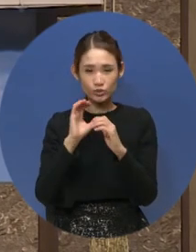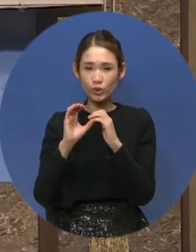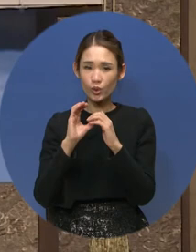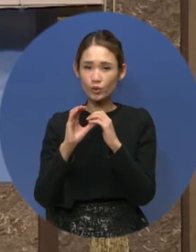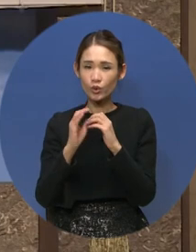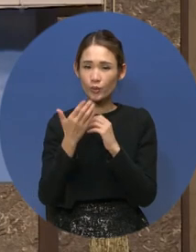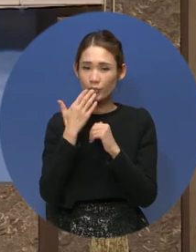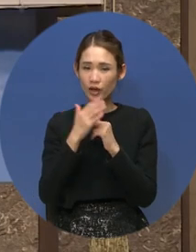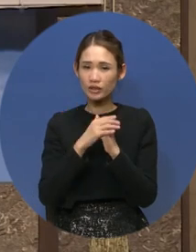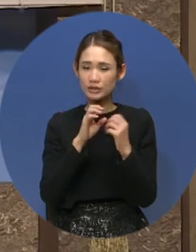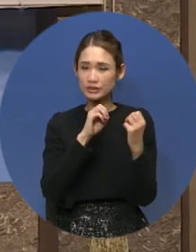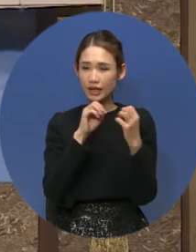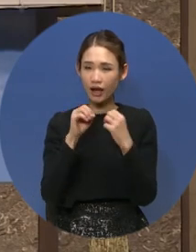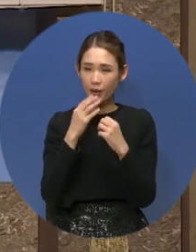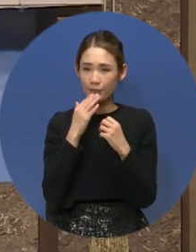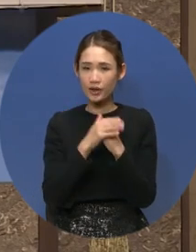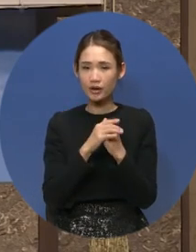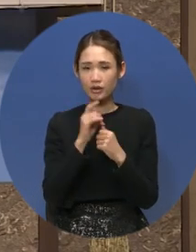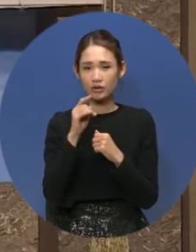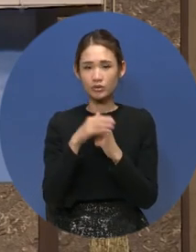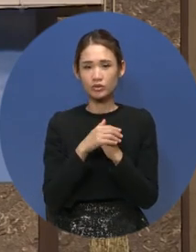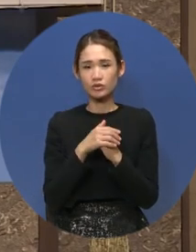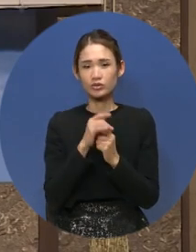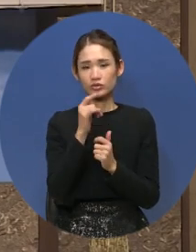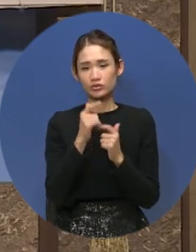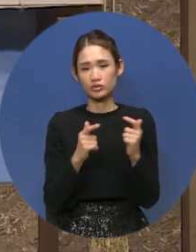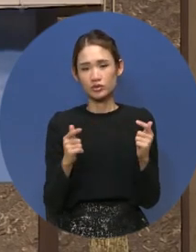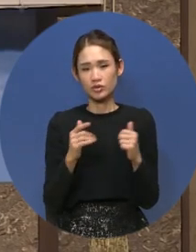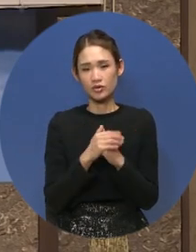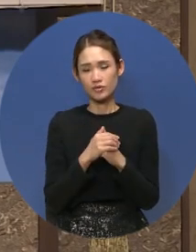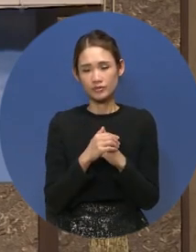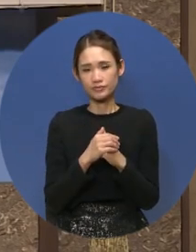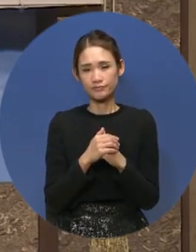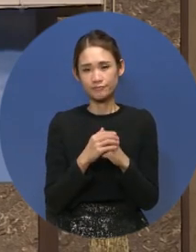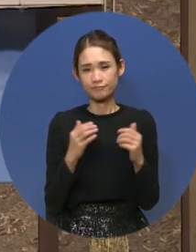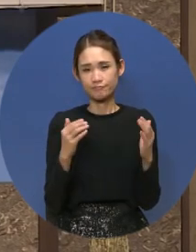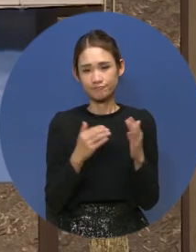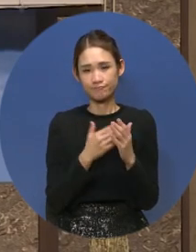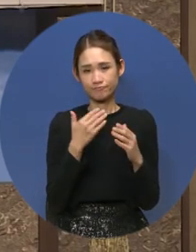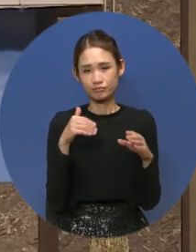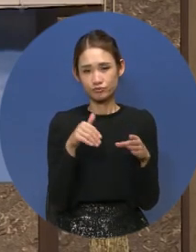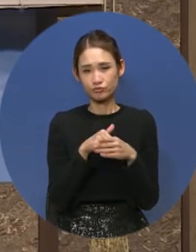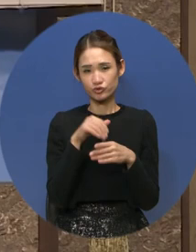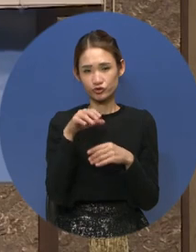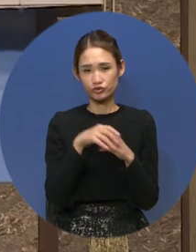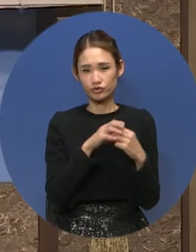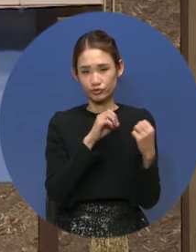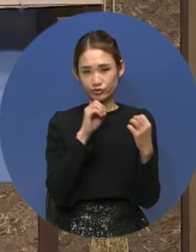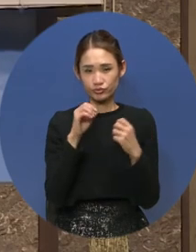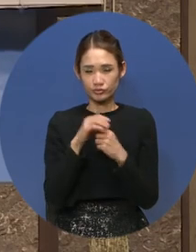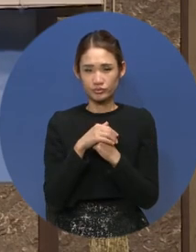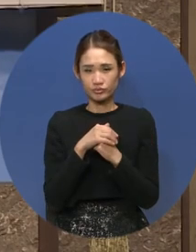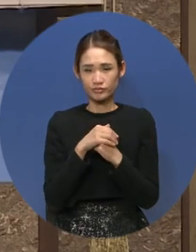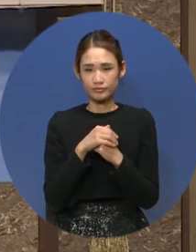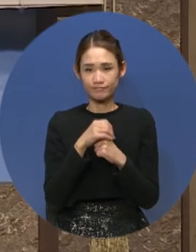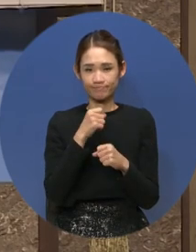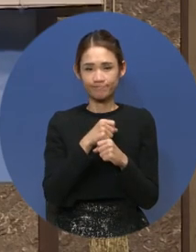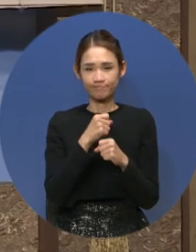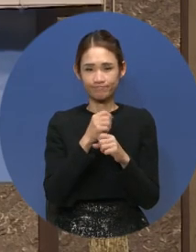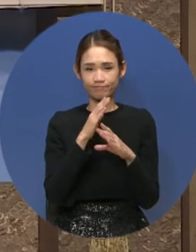하고 이야기도 할 수 있고 거기서 여러 가지 어떤 뭐 할 수 있는 문화 공간인 마을 도서관을 지금 만들어 가고